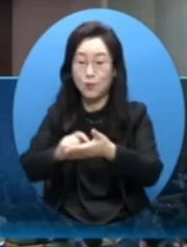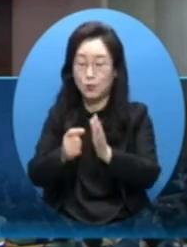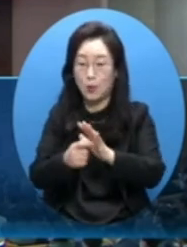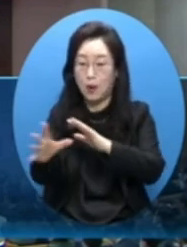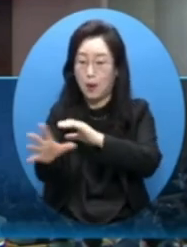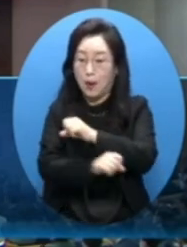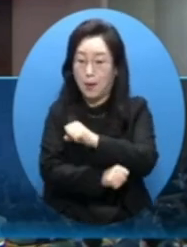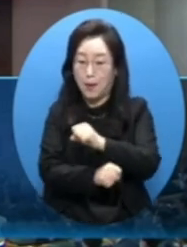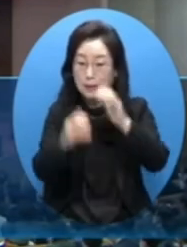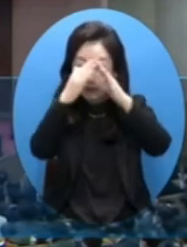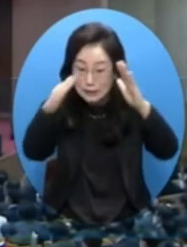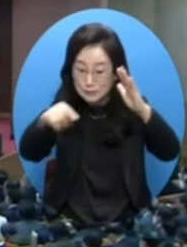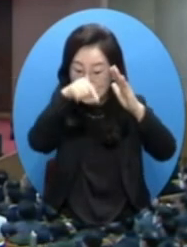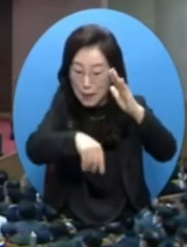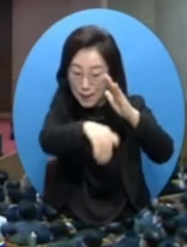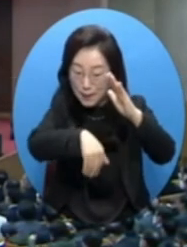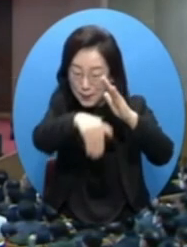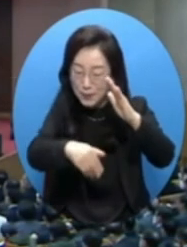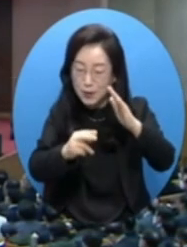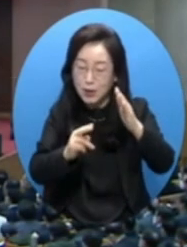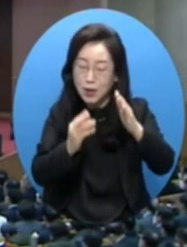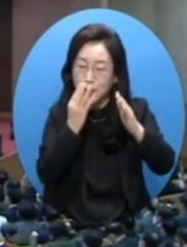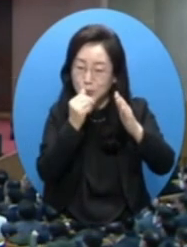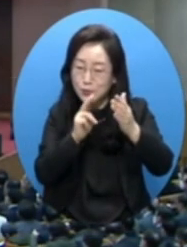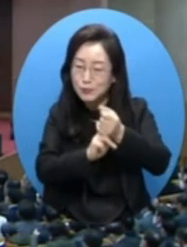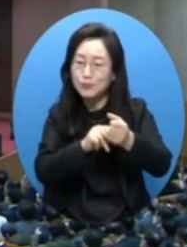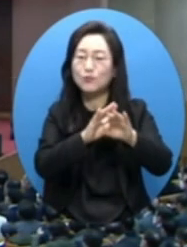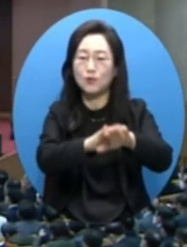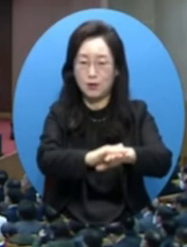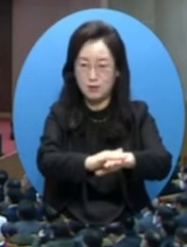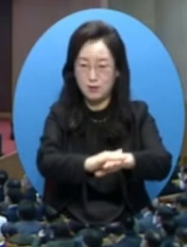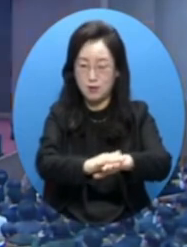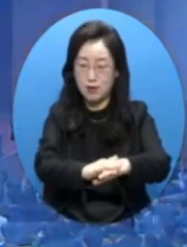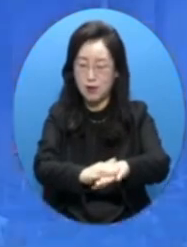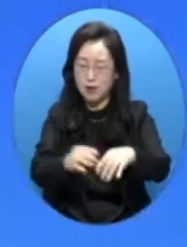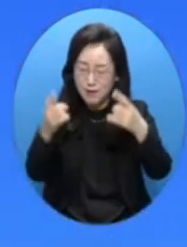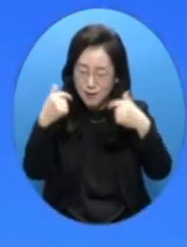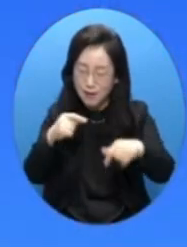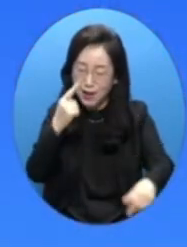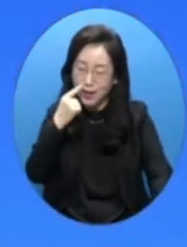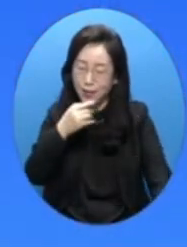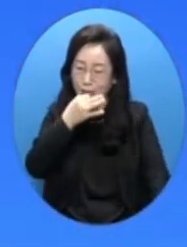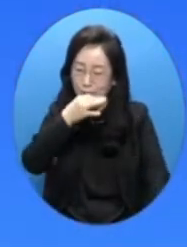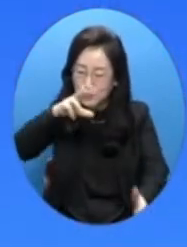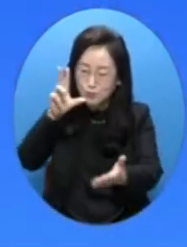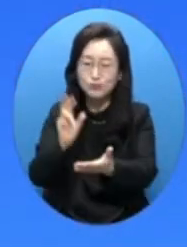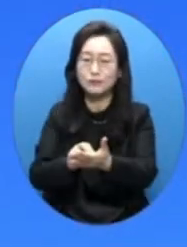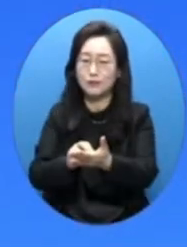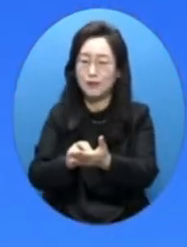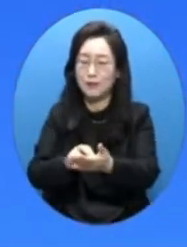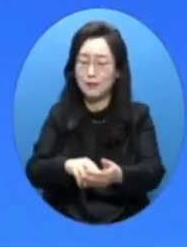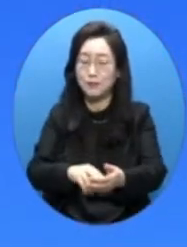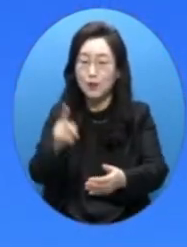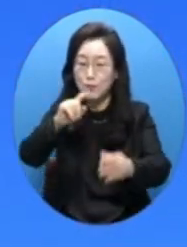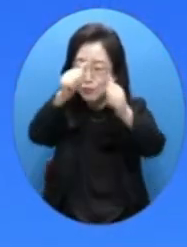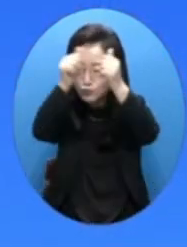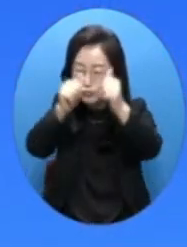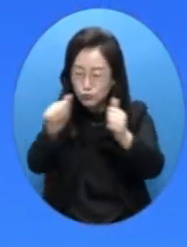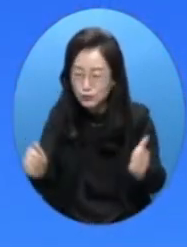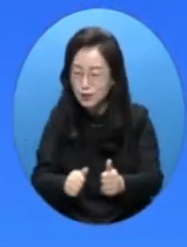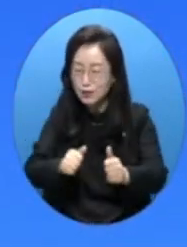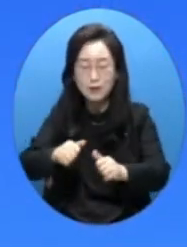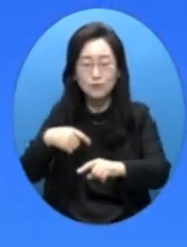장막 텐트 땅에 파고 숨겨 놓았습니다 언제나이 탐심의 문제인거 탐심은 우상숭배라고